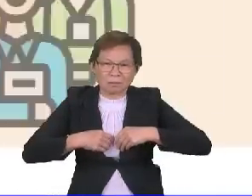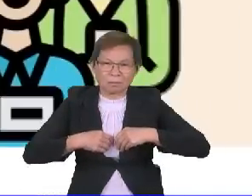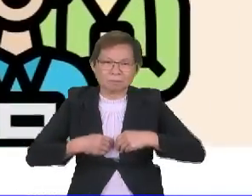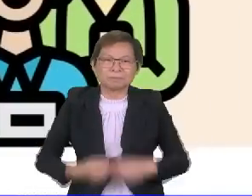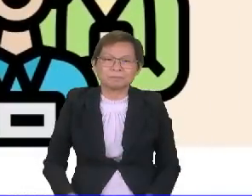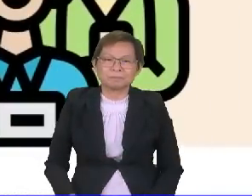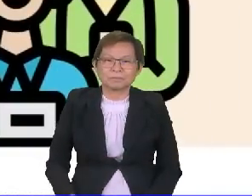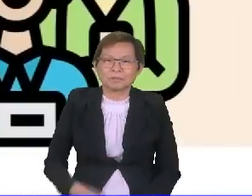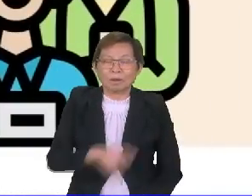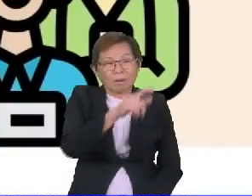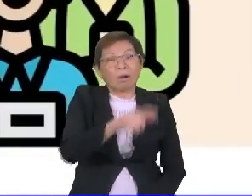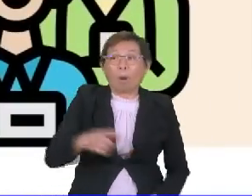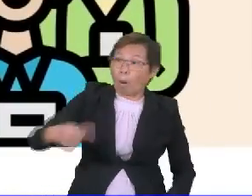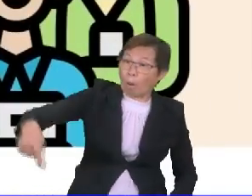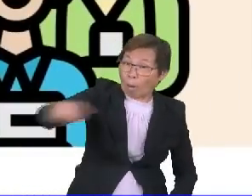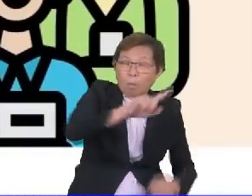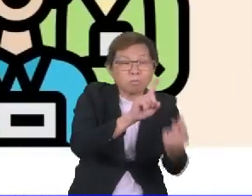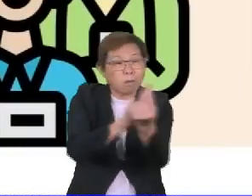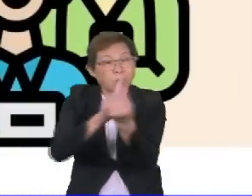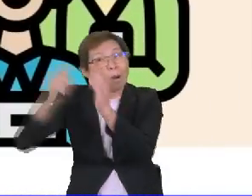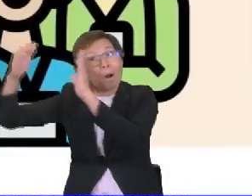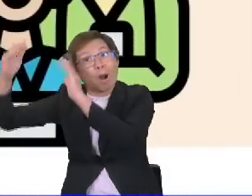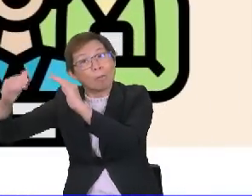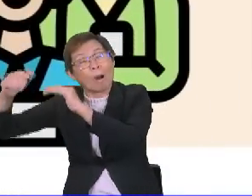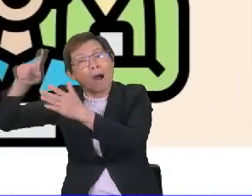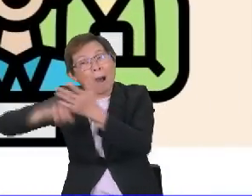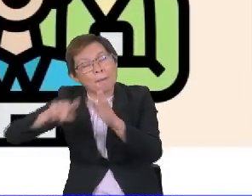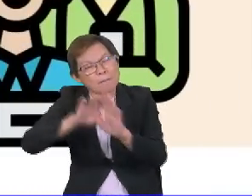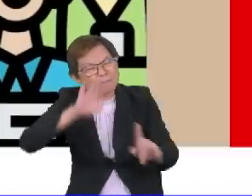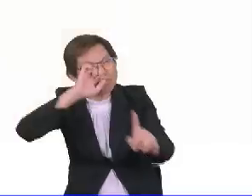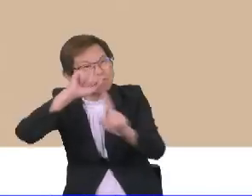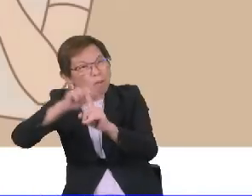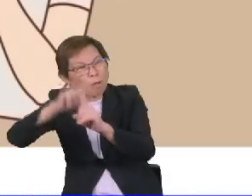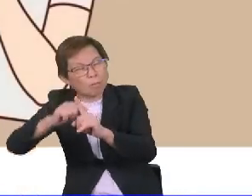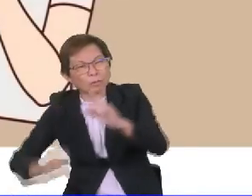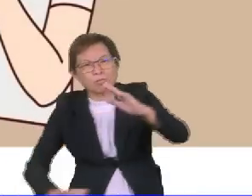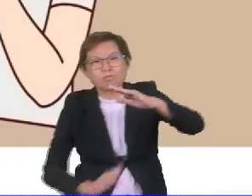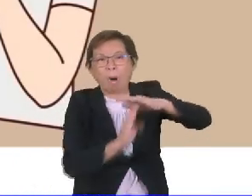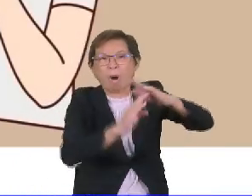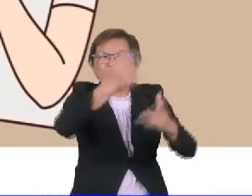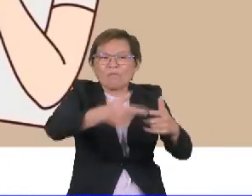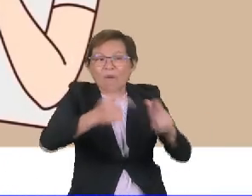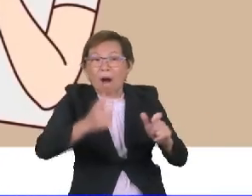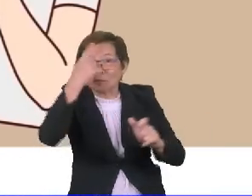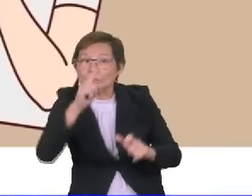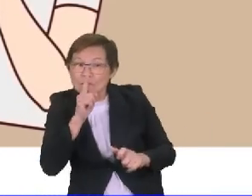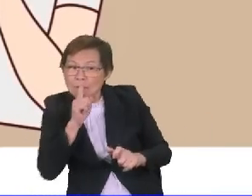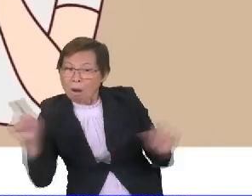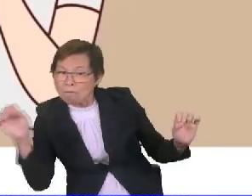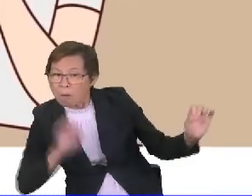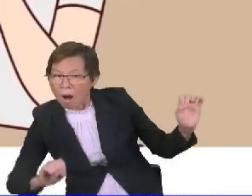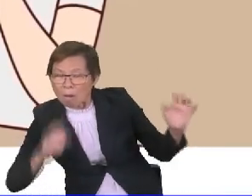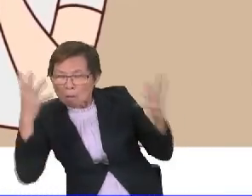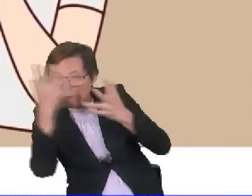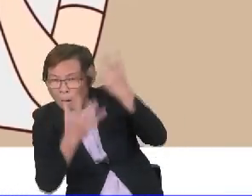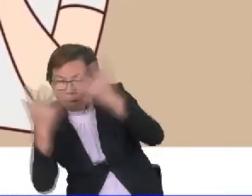sementara itu orang awam yang ditemui berharap sembarang berita palsu perlu ditangani segera bagi memastikan tiada